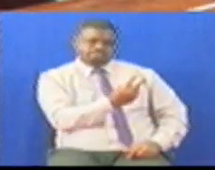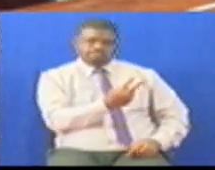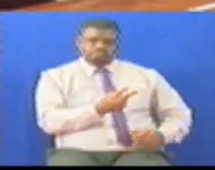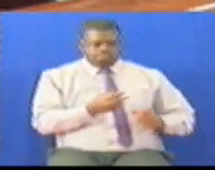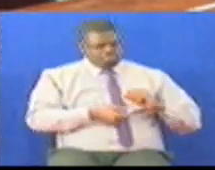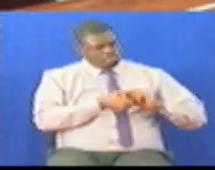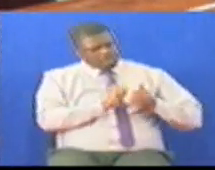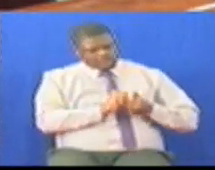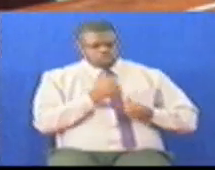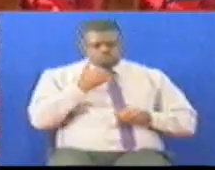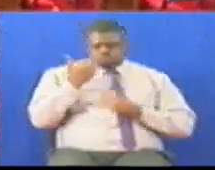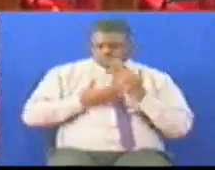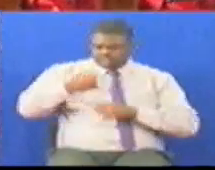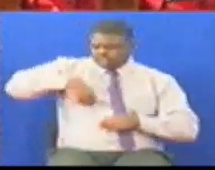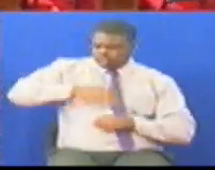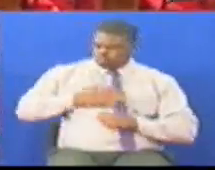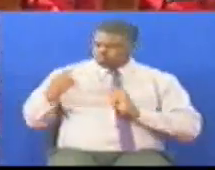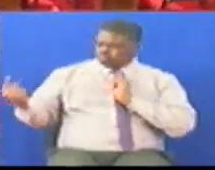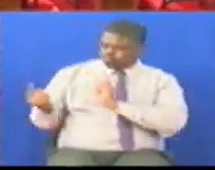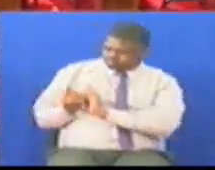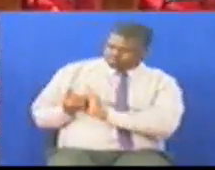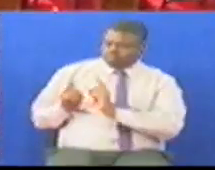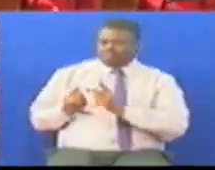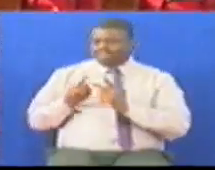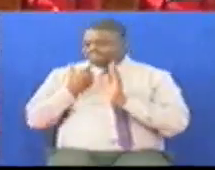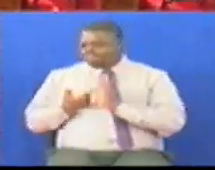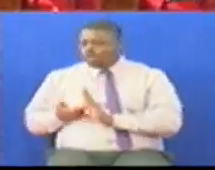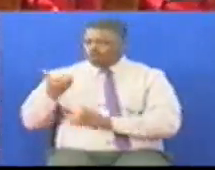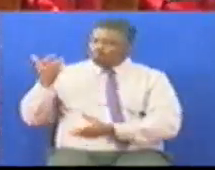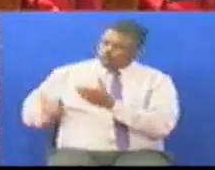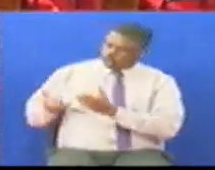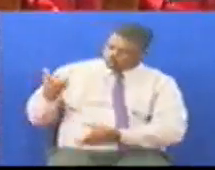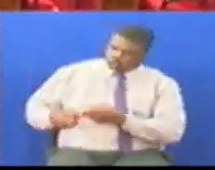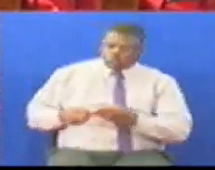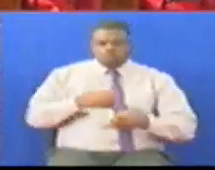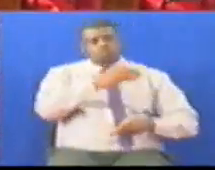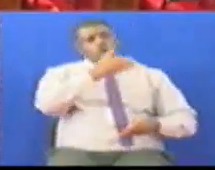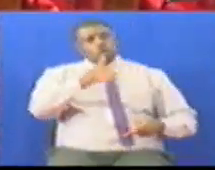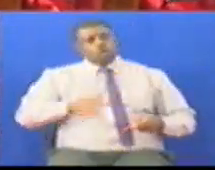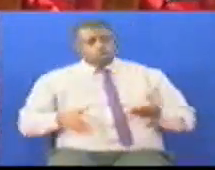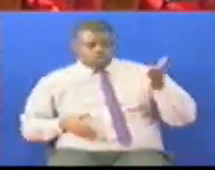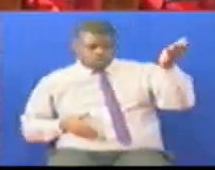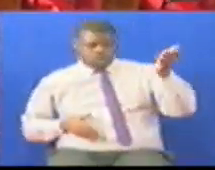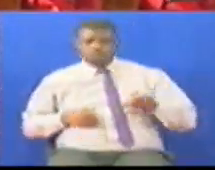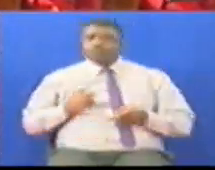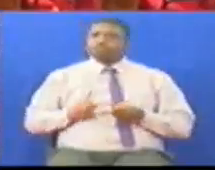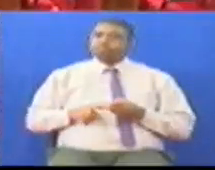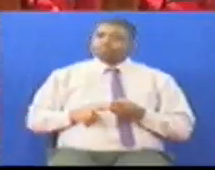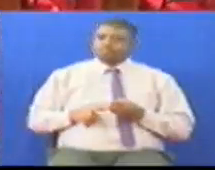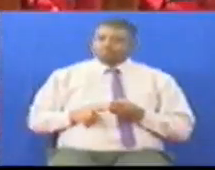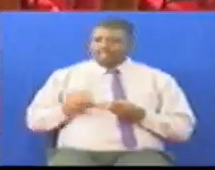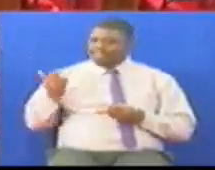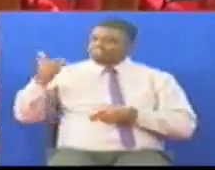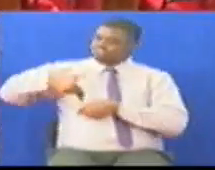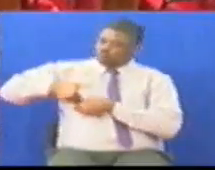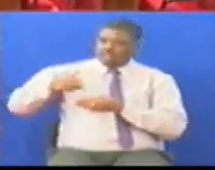yaliyoikumba nchi yetu ikiwemo ajali ya moto mafuta kule Morogoro mwezi Agosti,